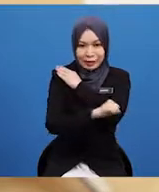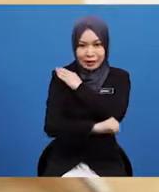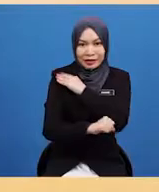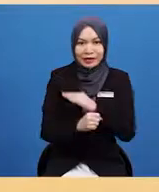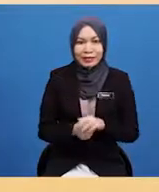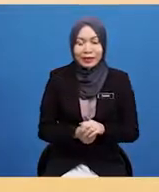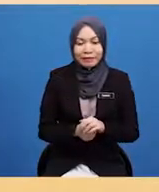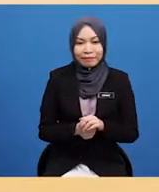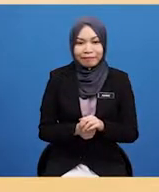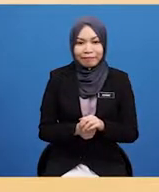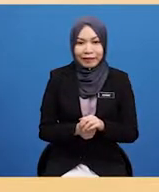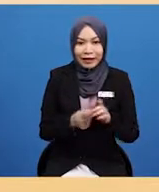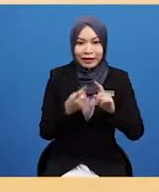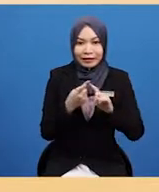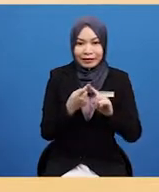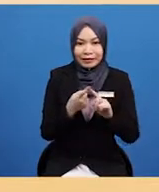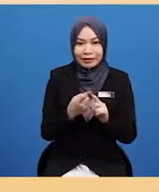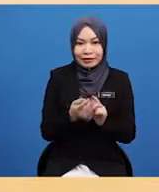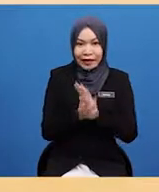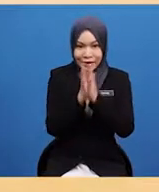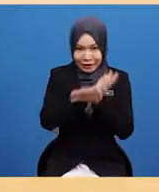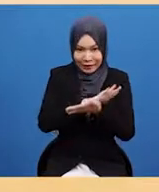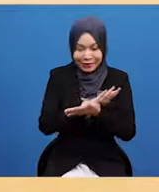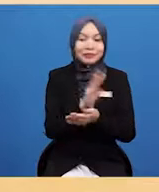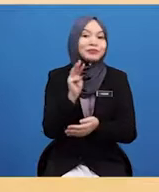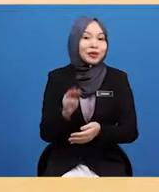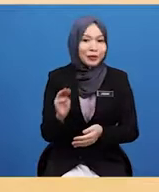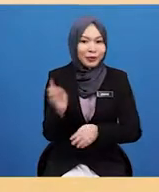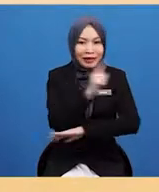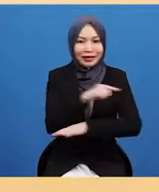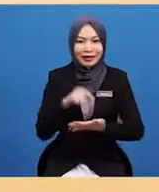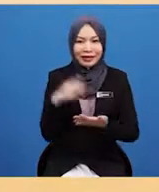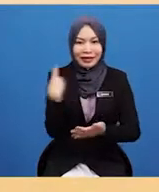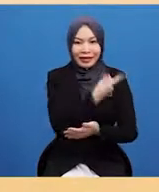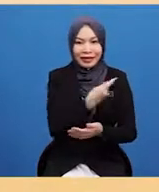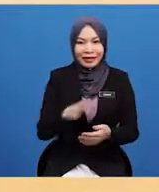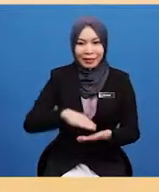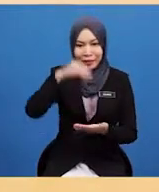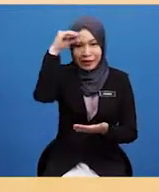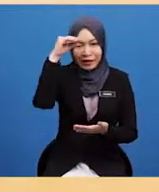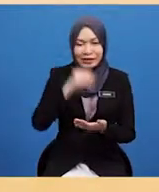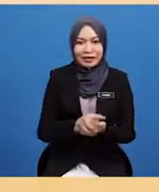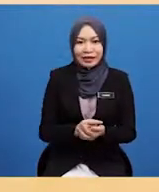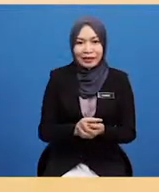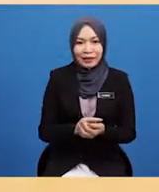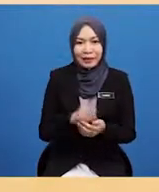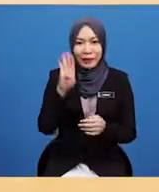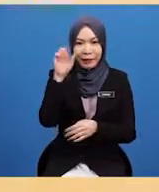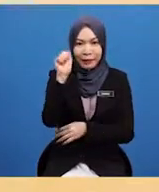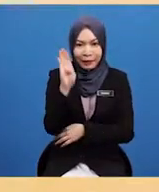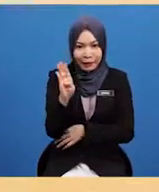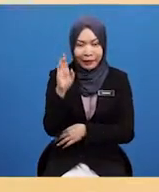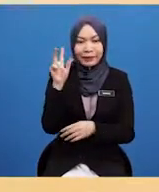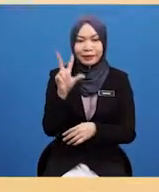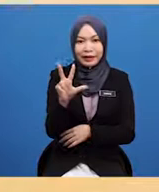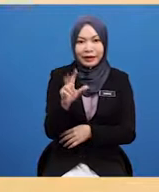murid-murid, hari ini kita akan mempelajari bab 3 konflik dunia dan pendudukan Jepun di negara